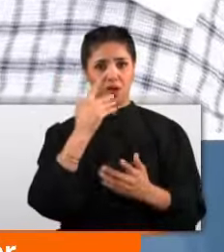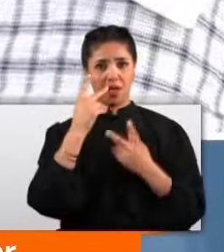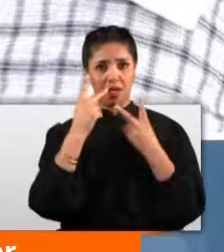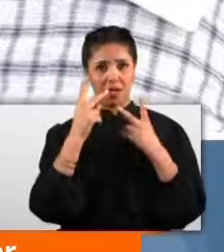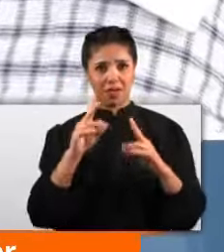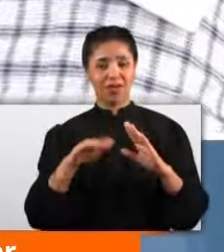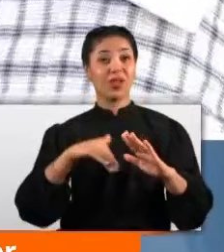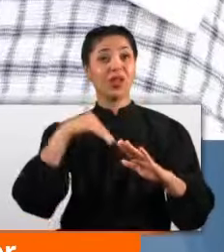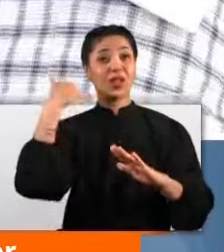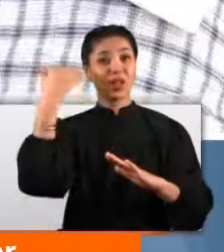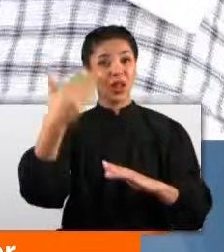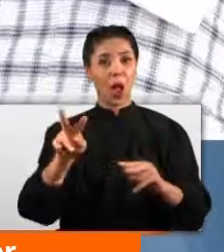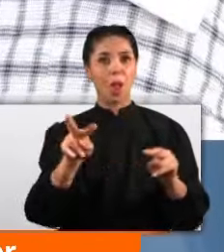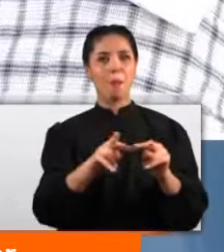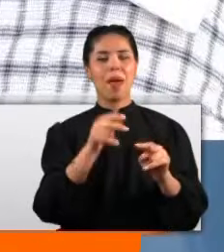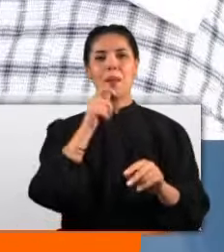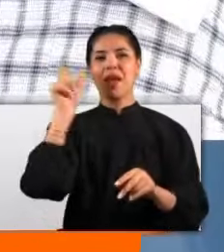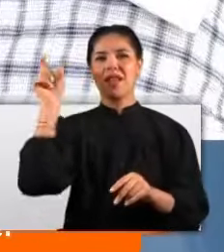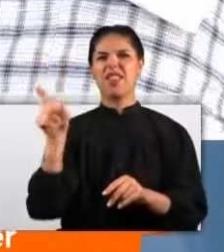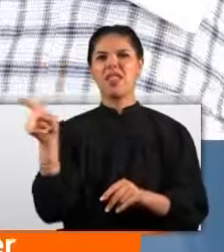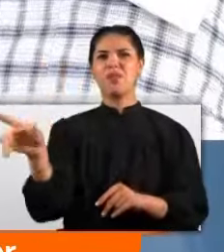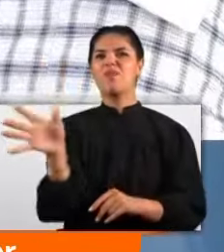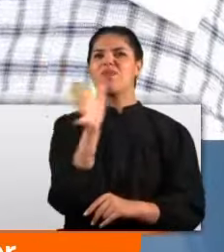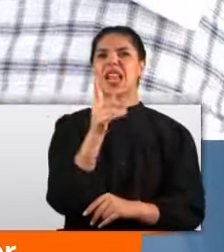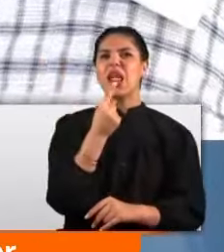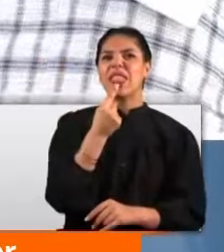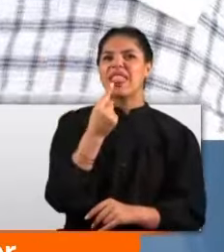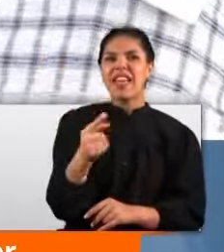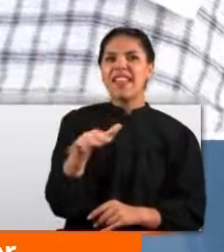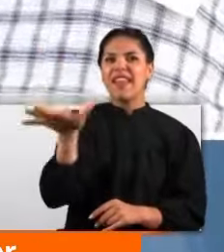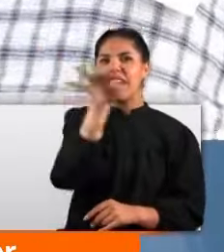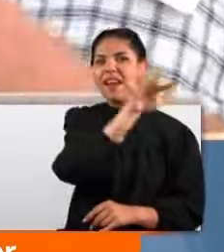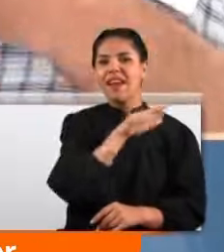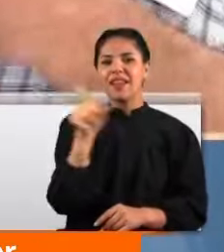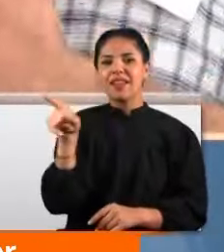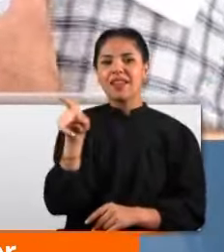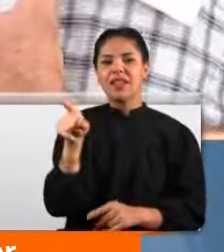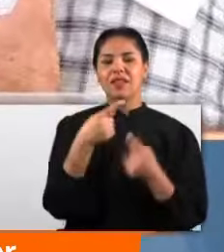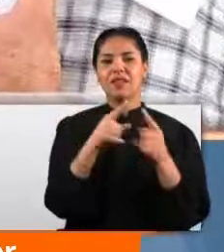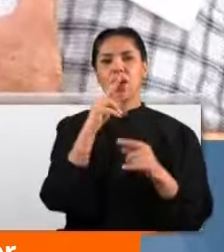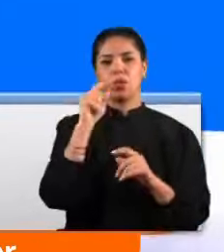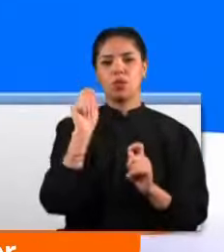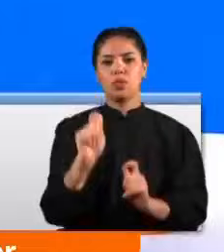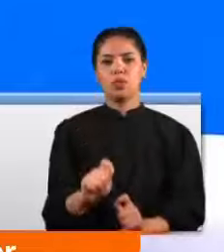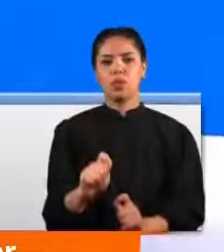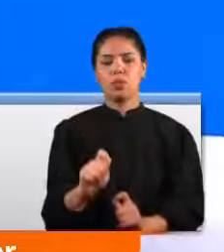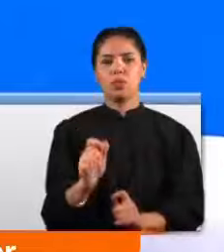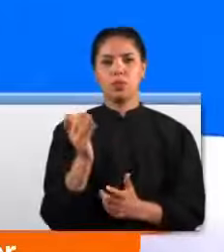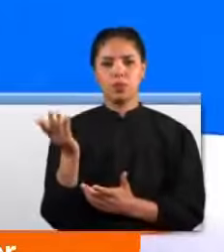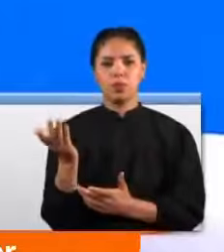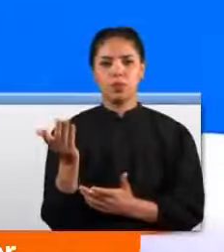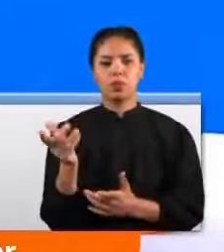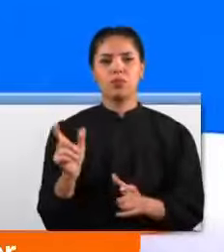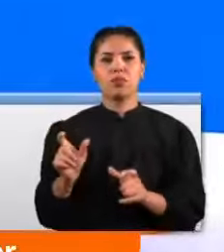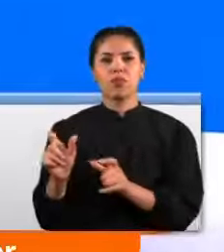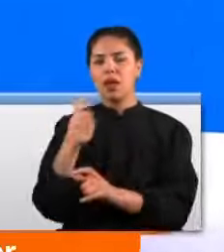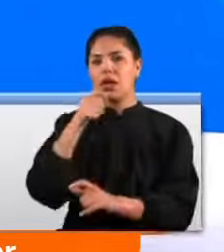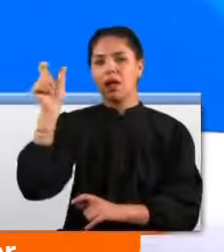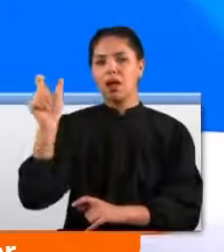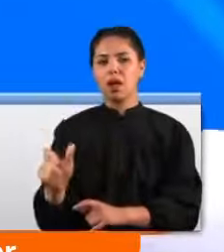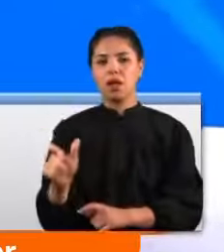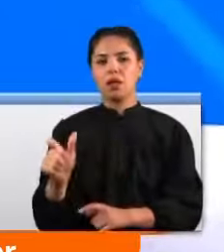Sonra Mehmet de bu işi biliyordu denmeye başlayınca... Abla benim bilgim dışında. Köşeye sıkışan adam her geçen